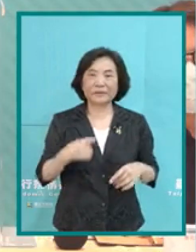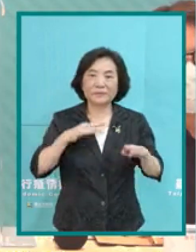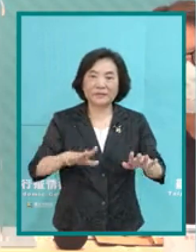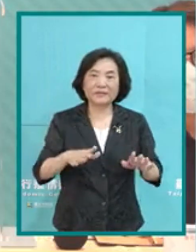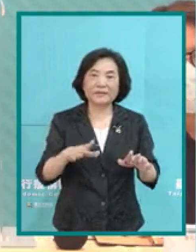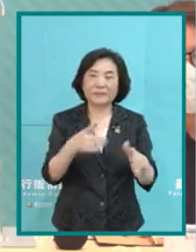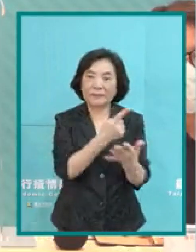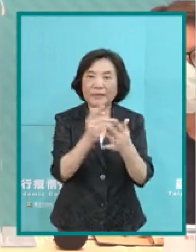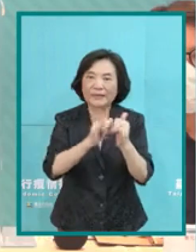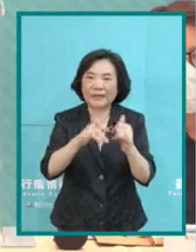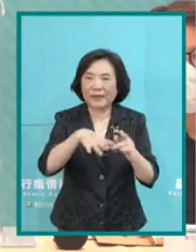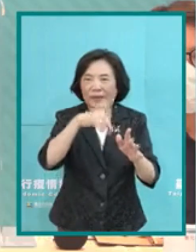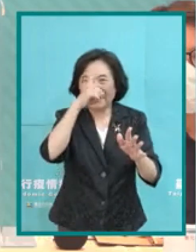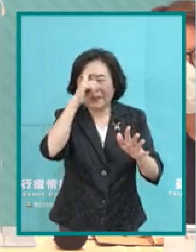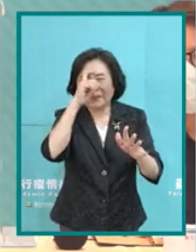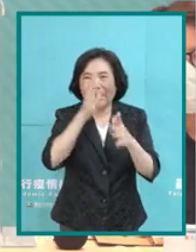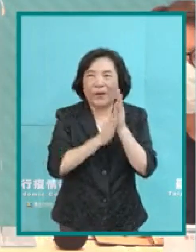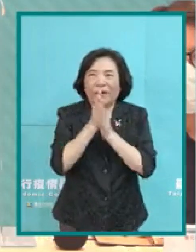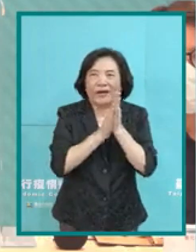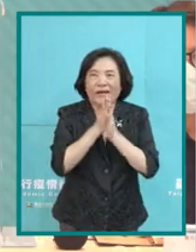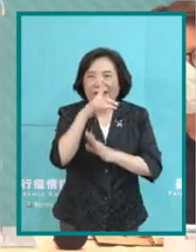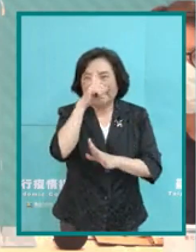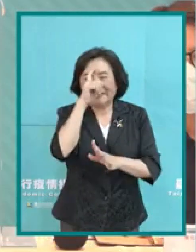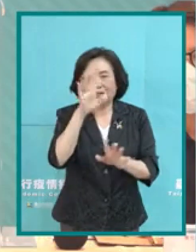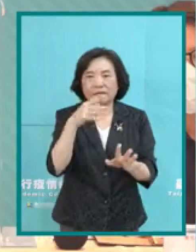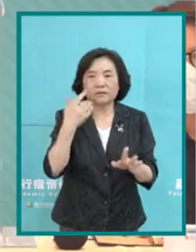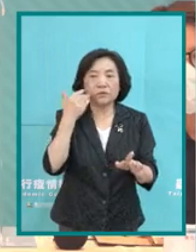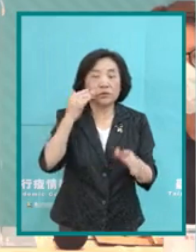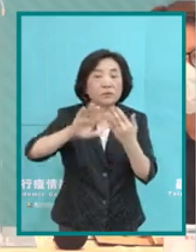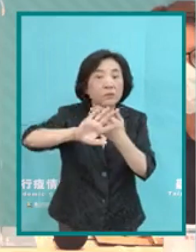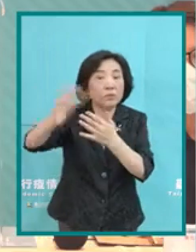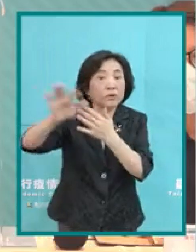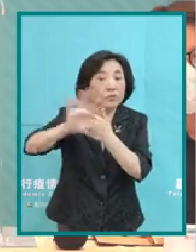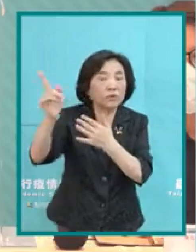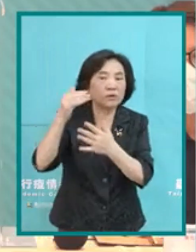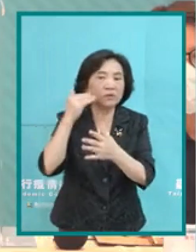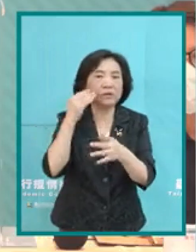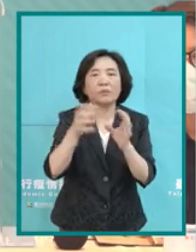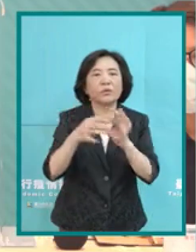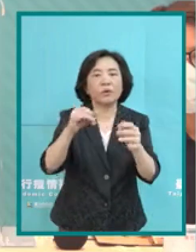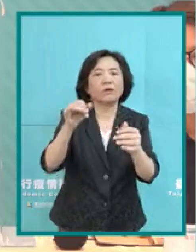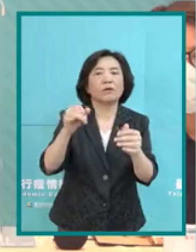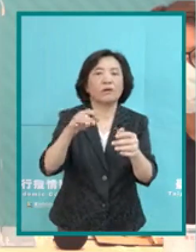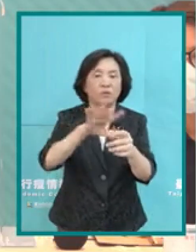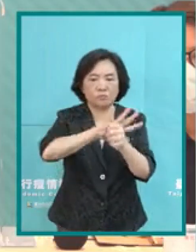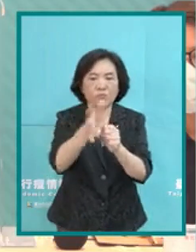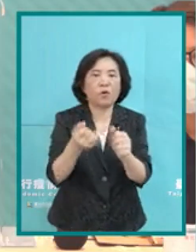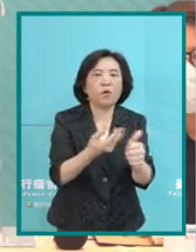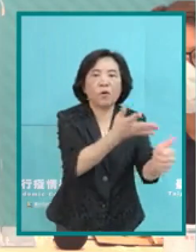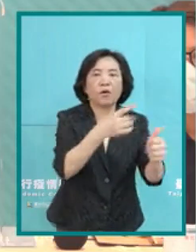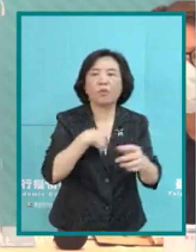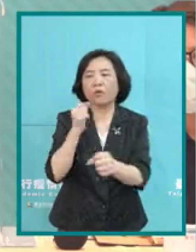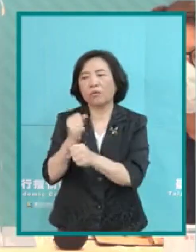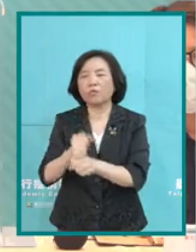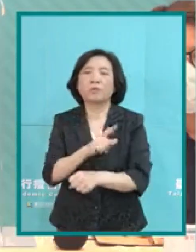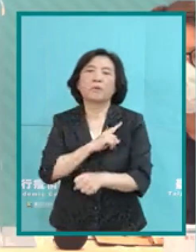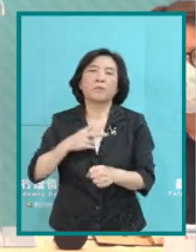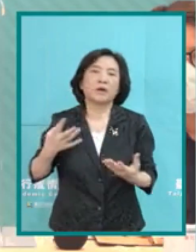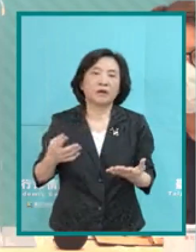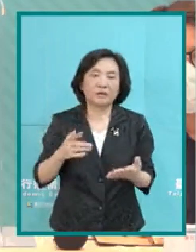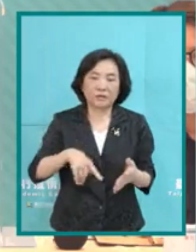民的期望太高了，你知道哈，在其他国家就反正一边感染一边工作，你知道哈。可是我们国人对这